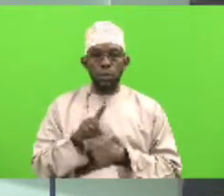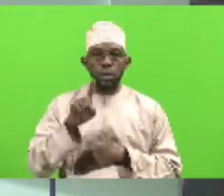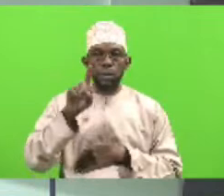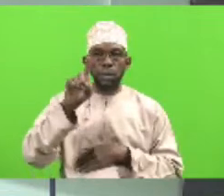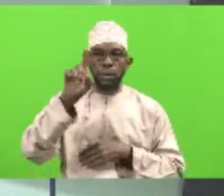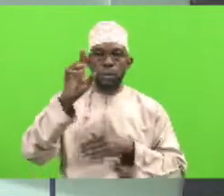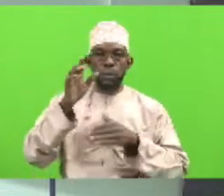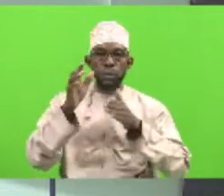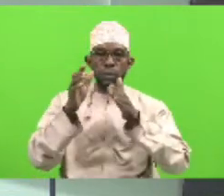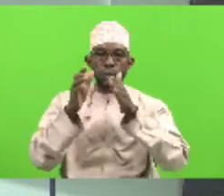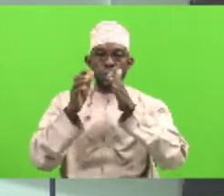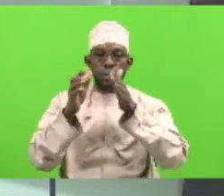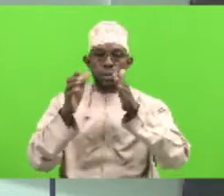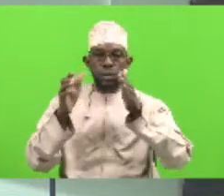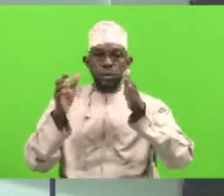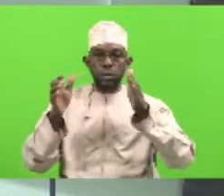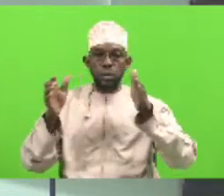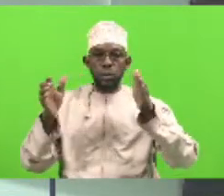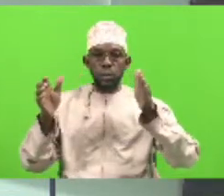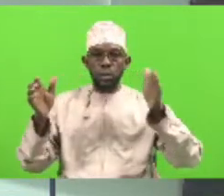الله